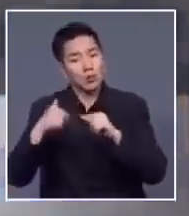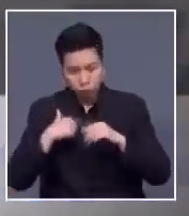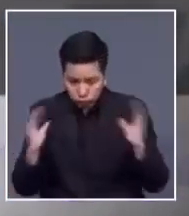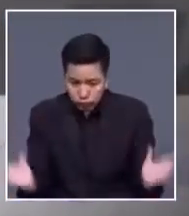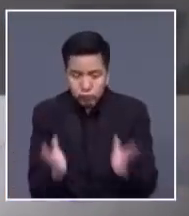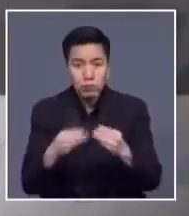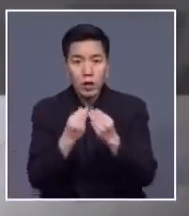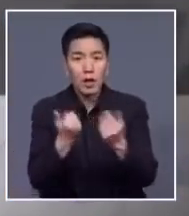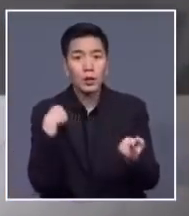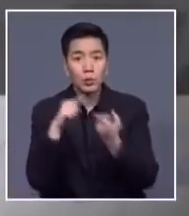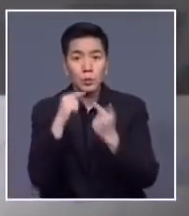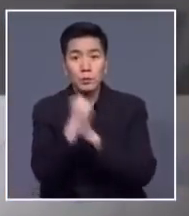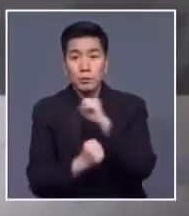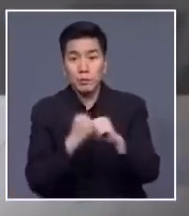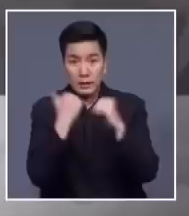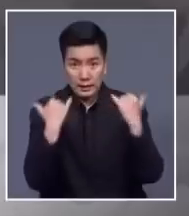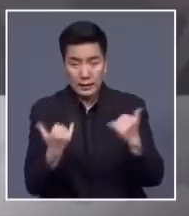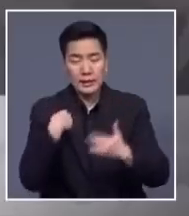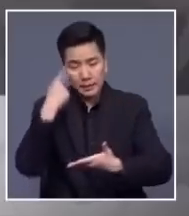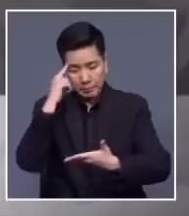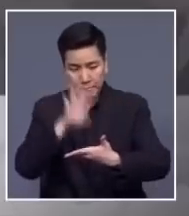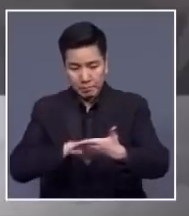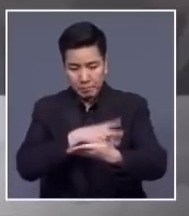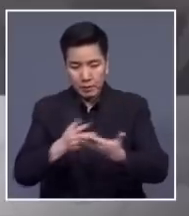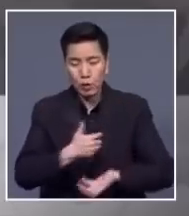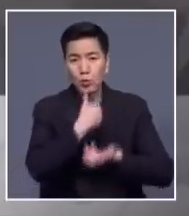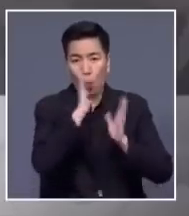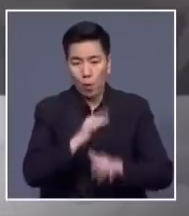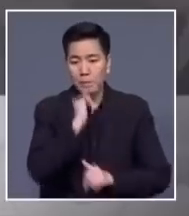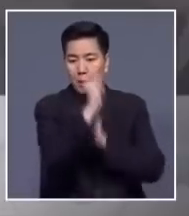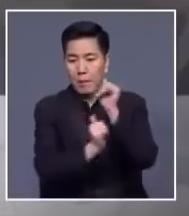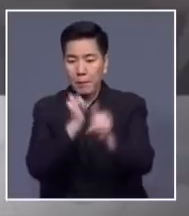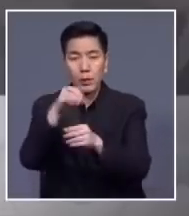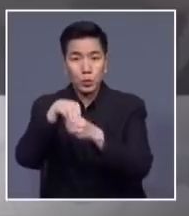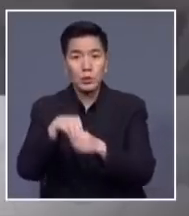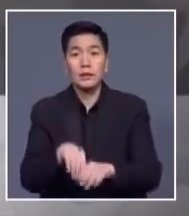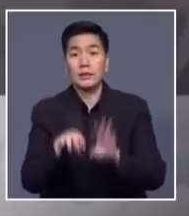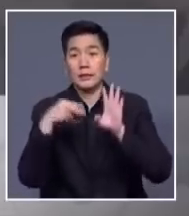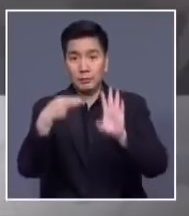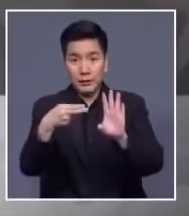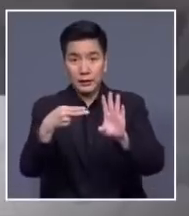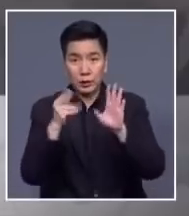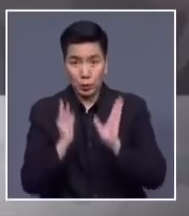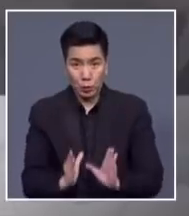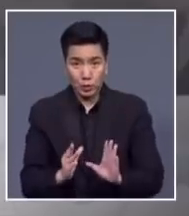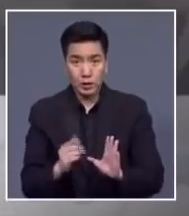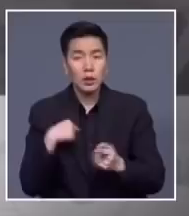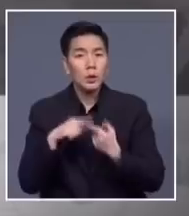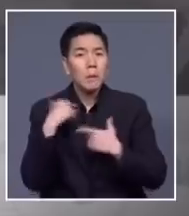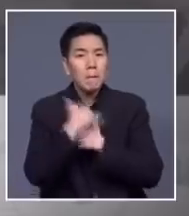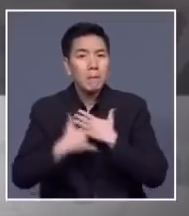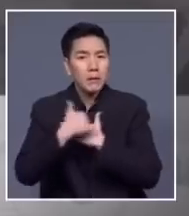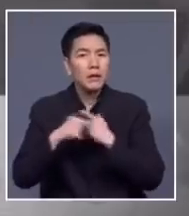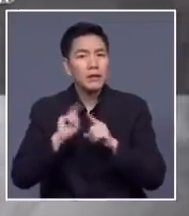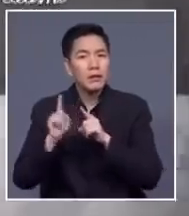ะครับซึ่งปีนี้ก็เรามีแผนที่ส่งต่างประเทศอยู่ที่40,000 คนในประเทศ14ประเทศ